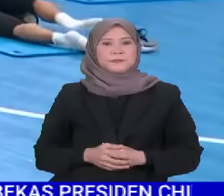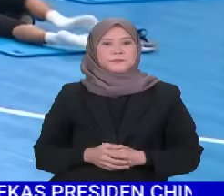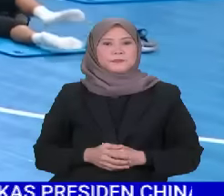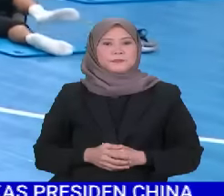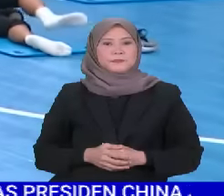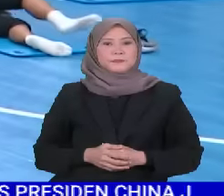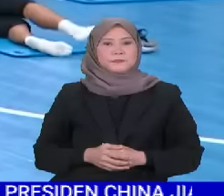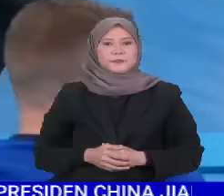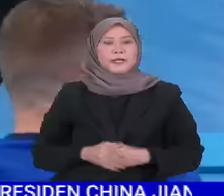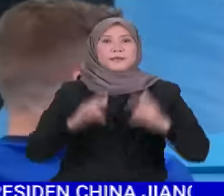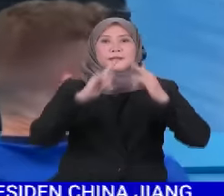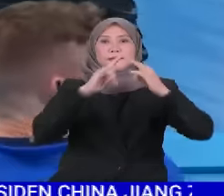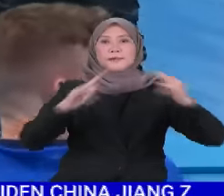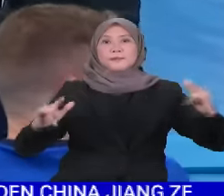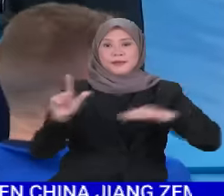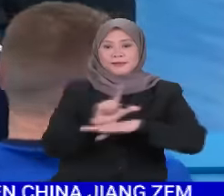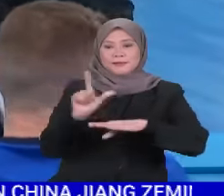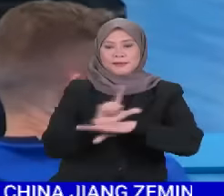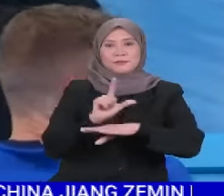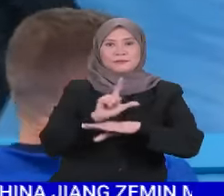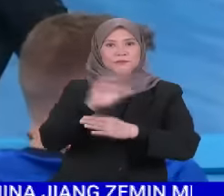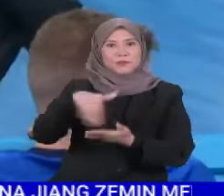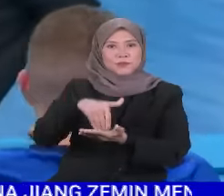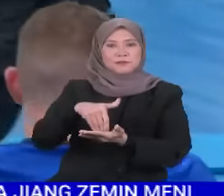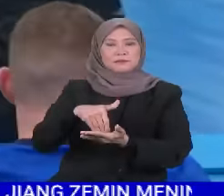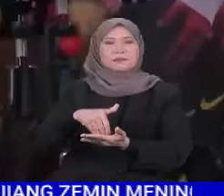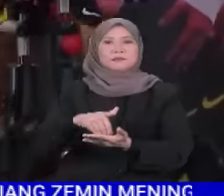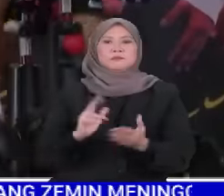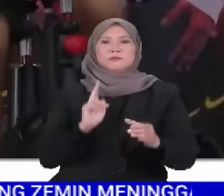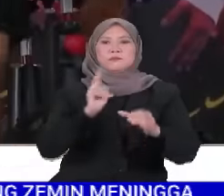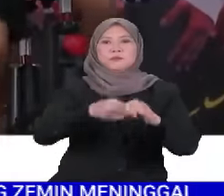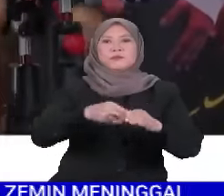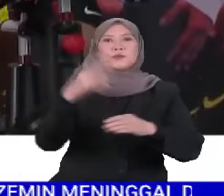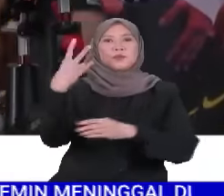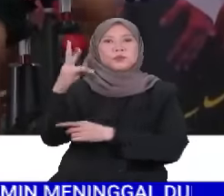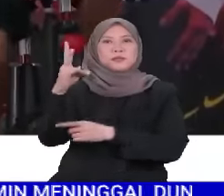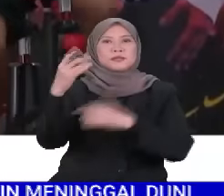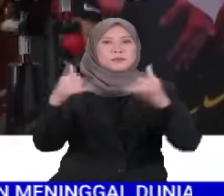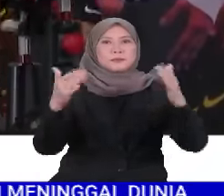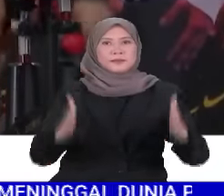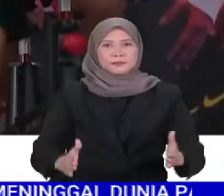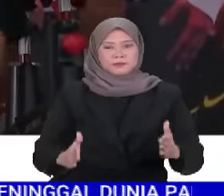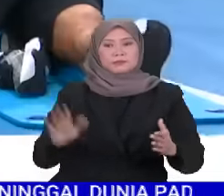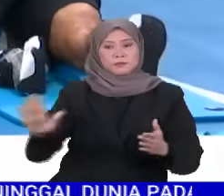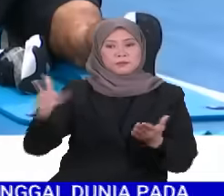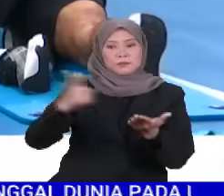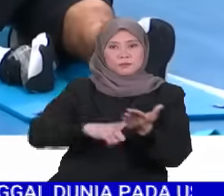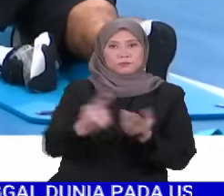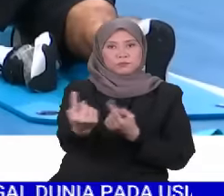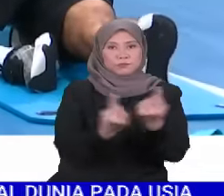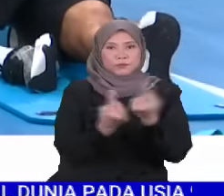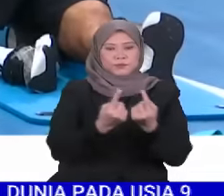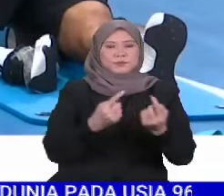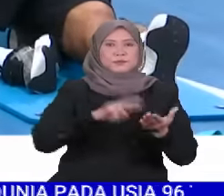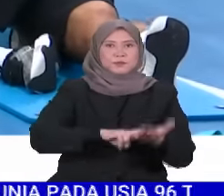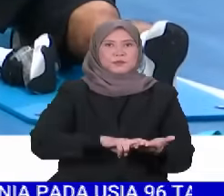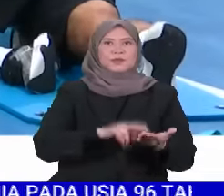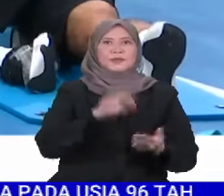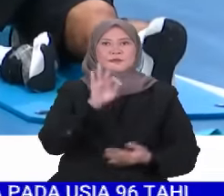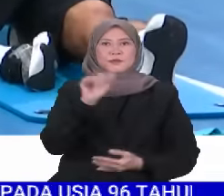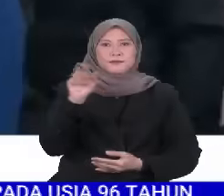dalam 4 itu game latihan pusat skok kebangsaan semalam hanya disertai 17 pemain selepas mereka melaporkan diri di even